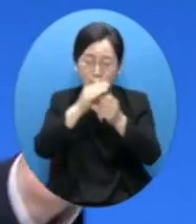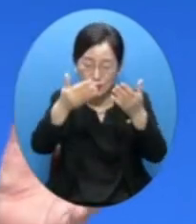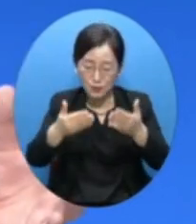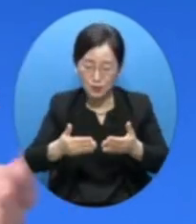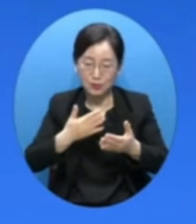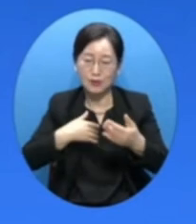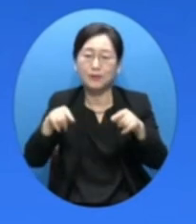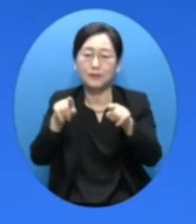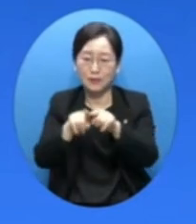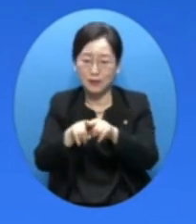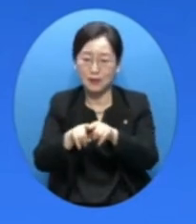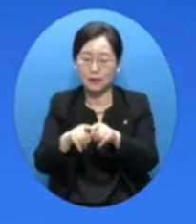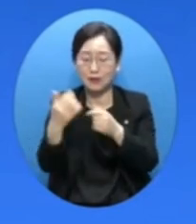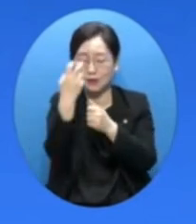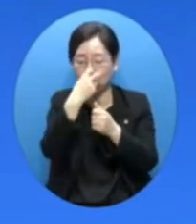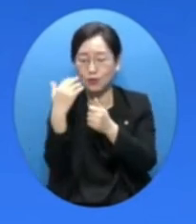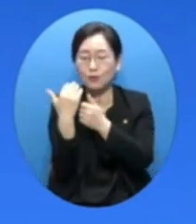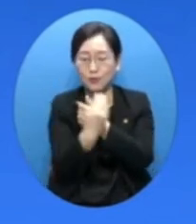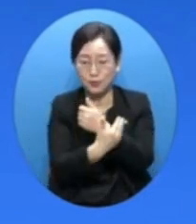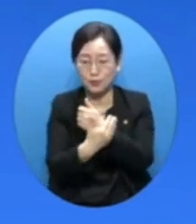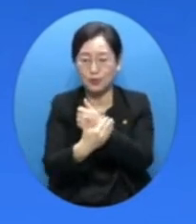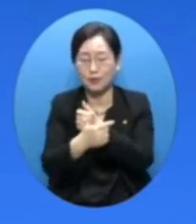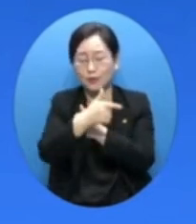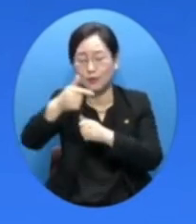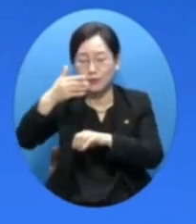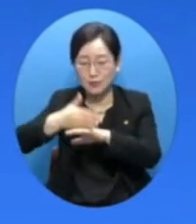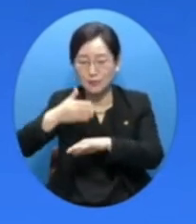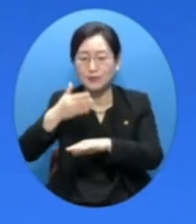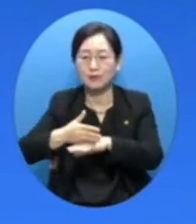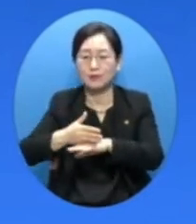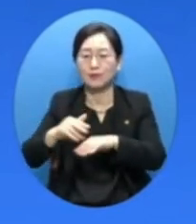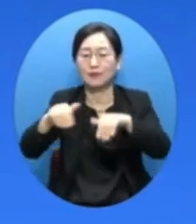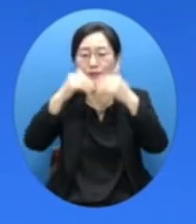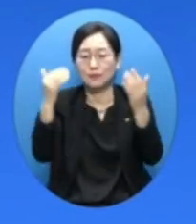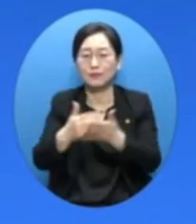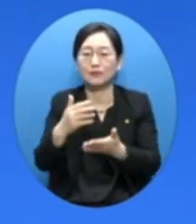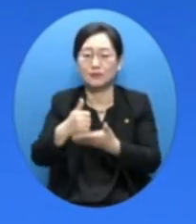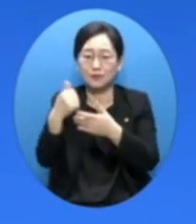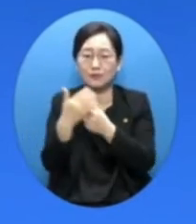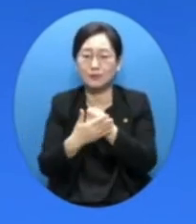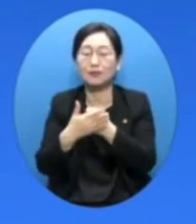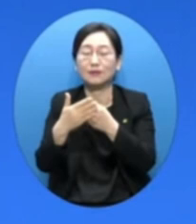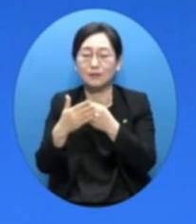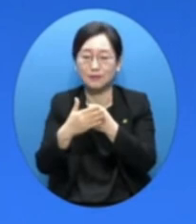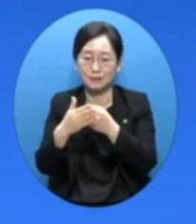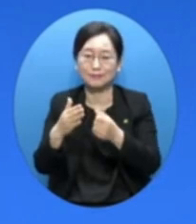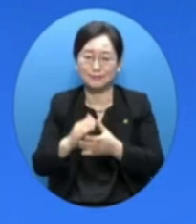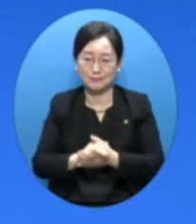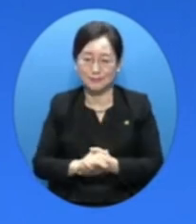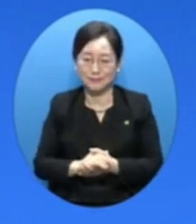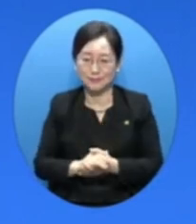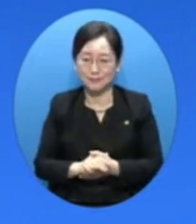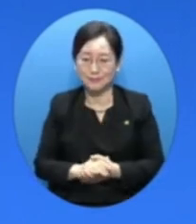나를 함께 하시고 나를 돌보고 계시니 얼마나 감사한지, 모든 것이 주님의 은혜인 것입니다.